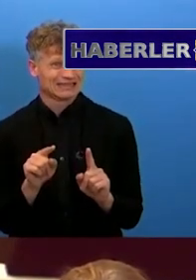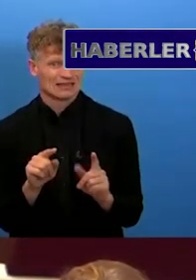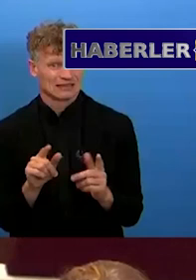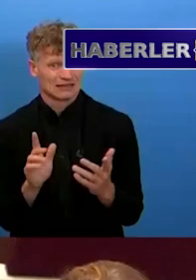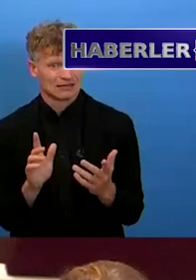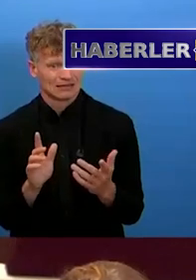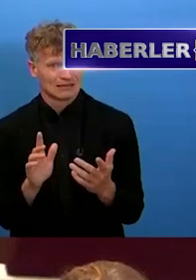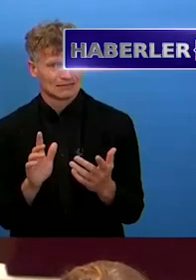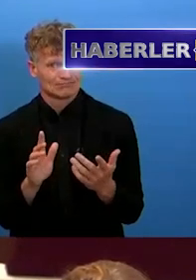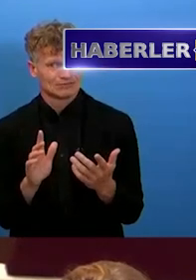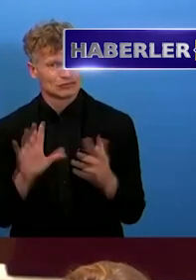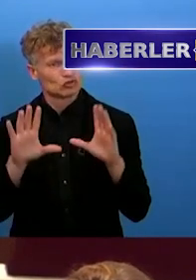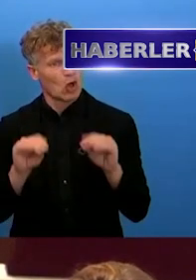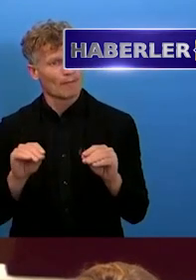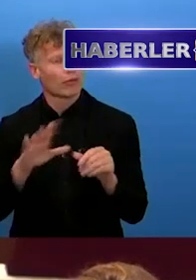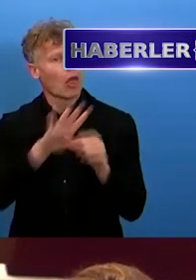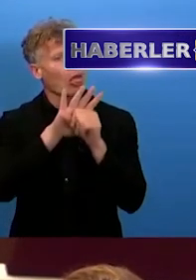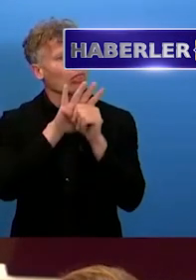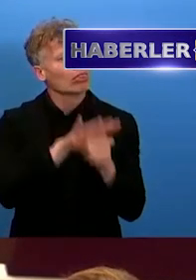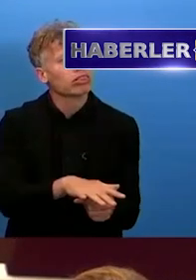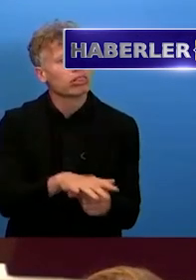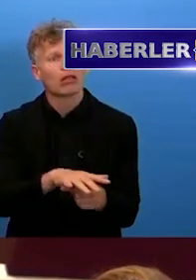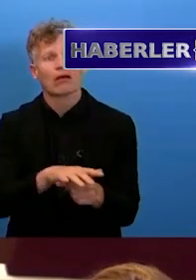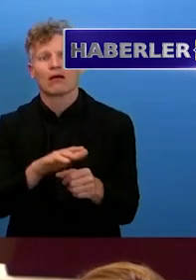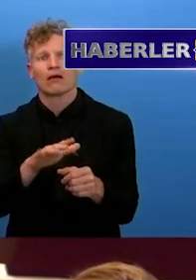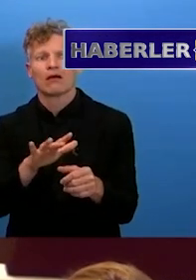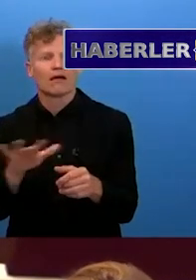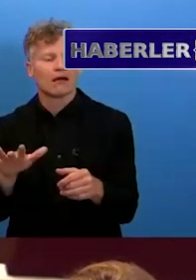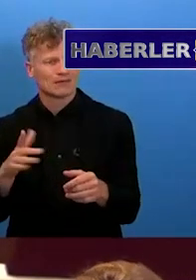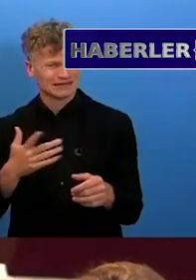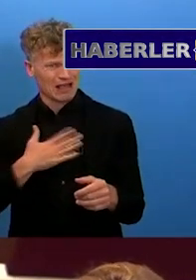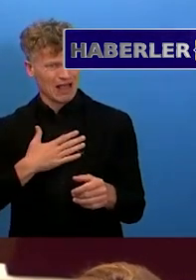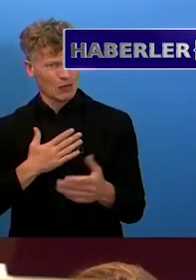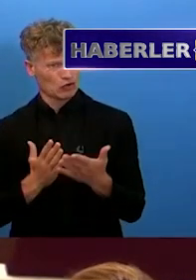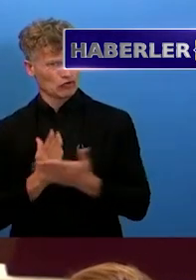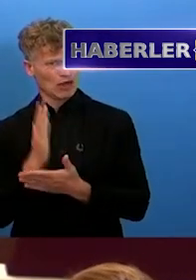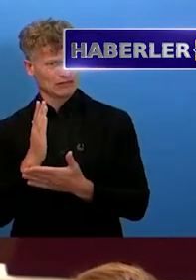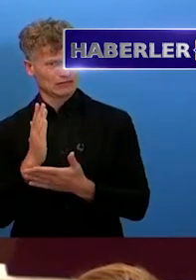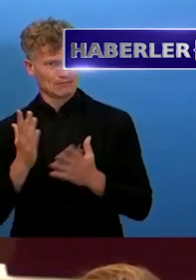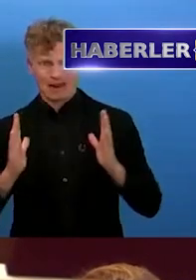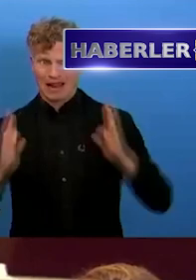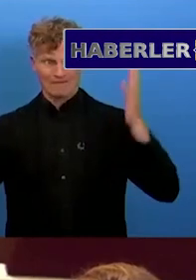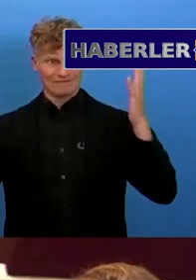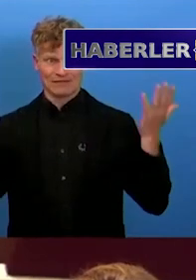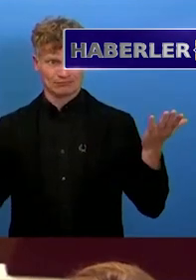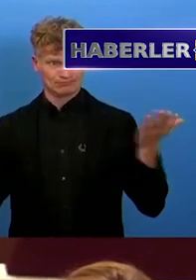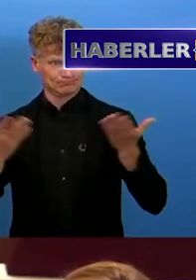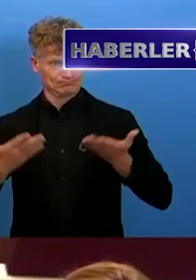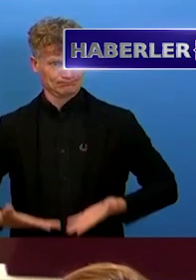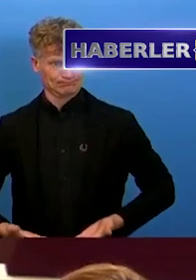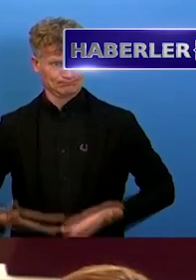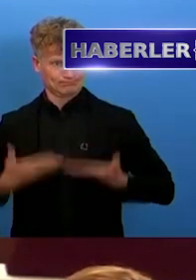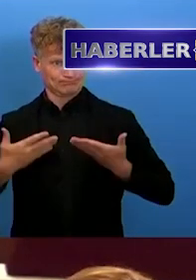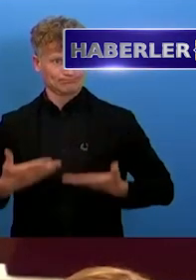Ulusal Konsey Başkanı Armen Agaprahmyan, toprağın geri verilmesinin genetik kaynaklarını korumak isteyen her ulus için